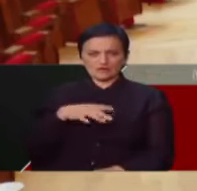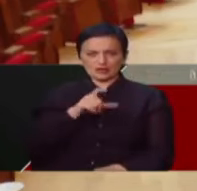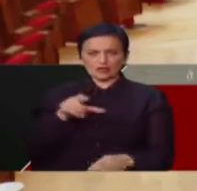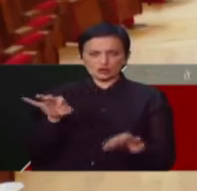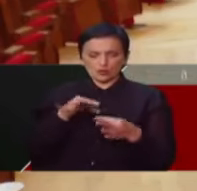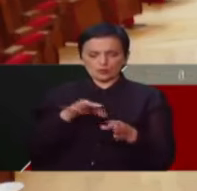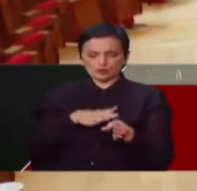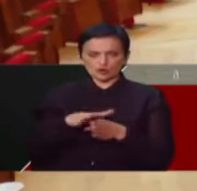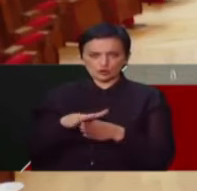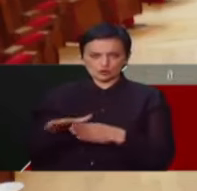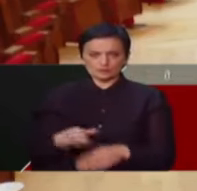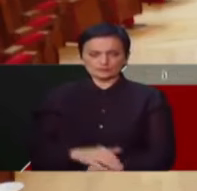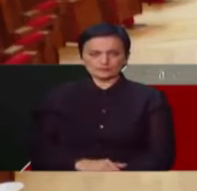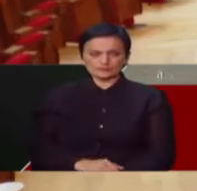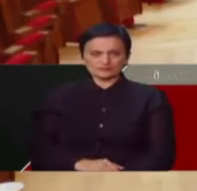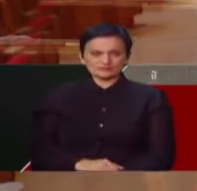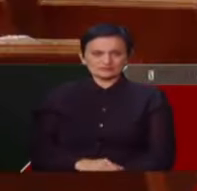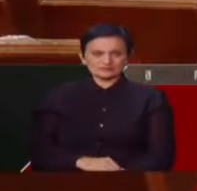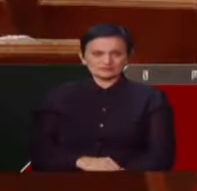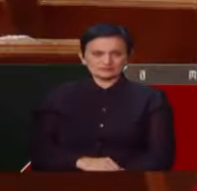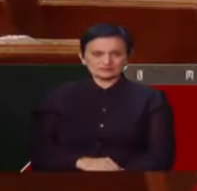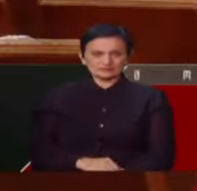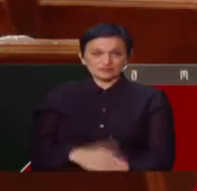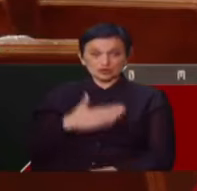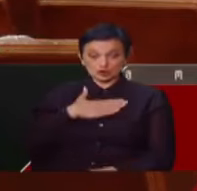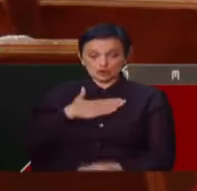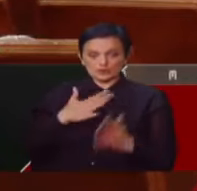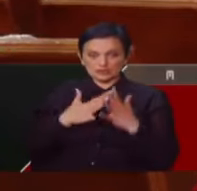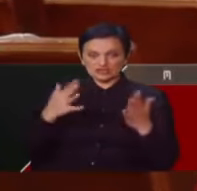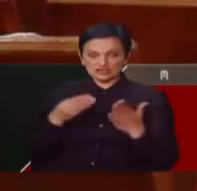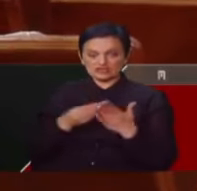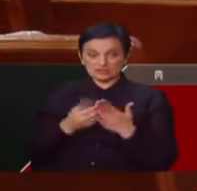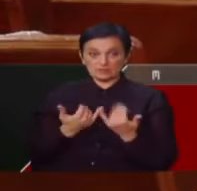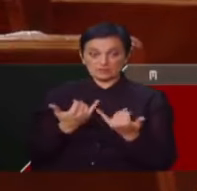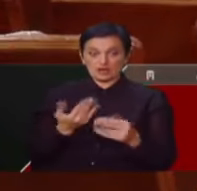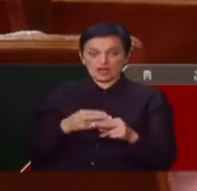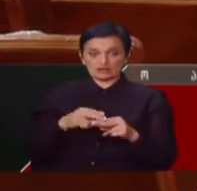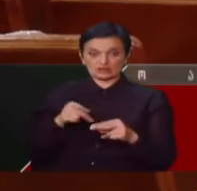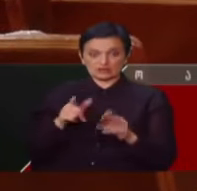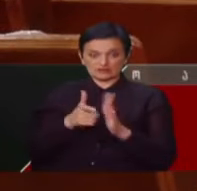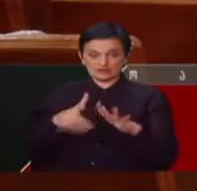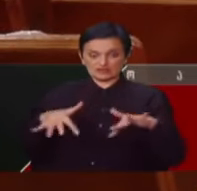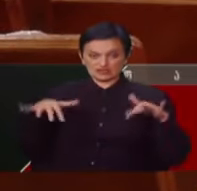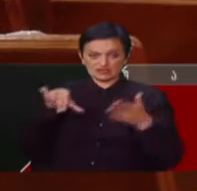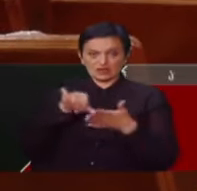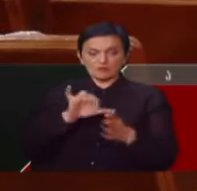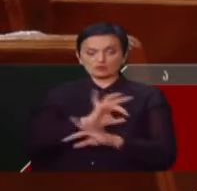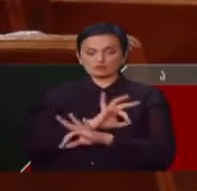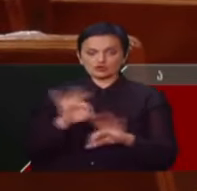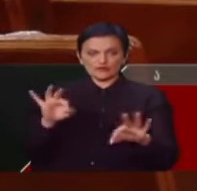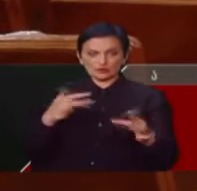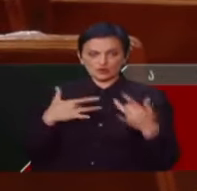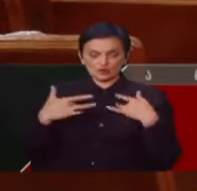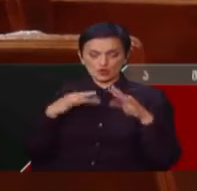И поэтому для нас было очень волнительно. Чем твистиди пативико, ам дарбеши гамусладам шуэнери концерт из